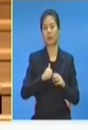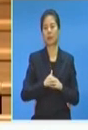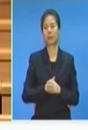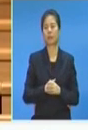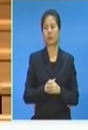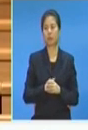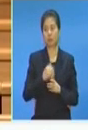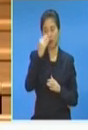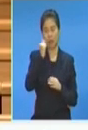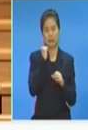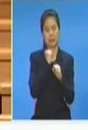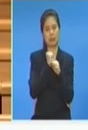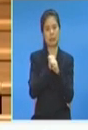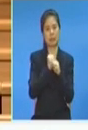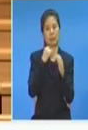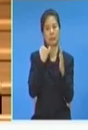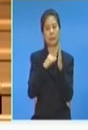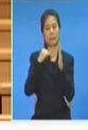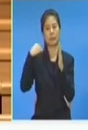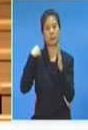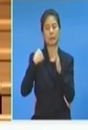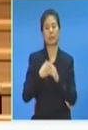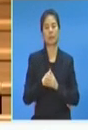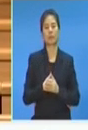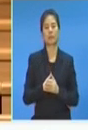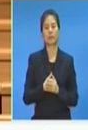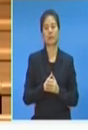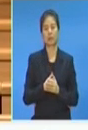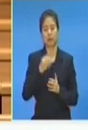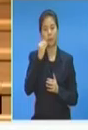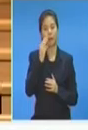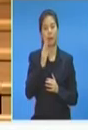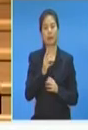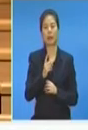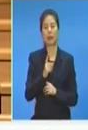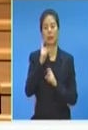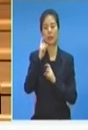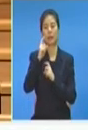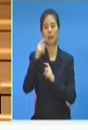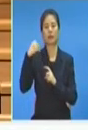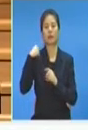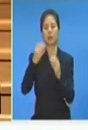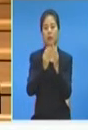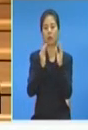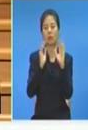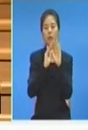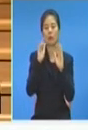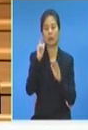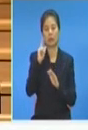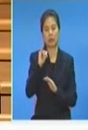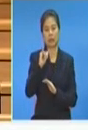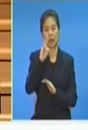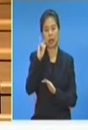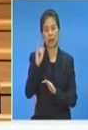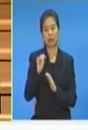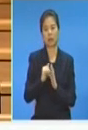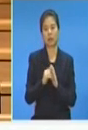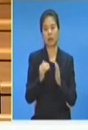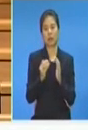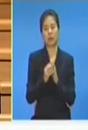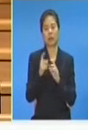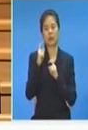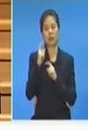จริตแล้วเขากลับไปไม่ปลอดภัยกับตัวเขาครอบครัวเขาญาติพี่น้องเขาเลือกที่จะเอ